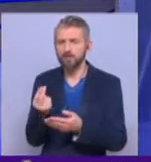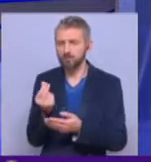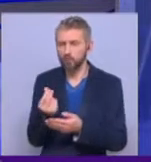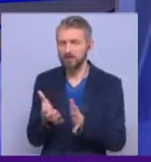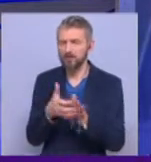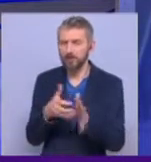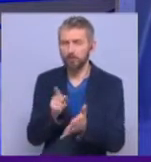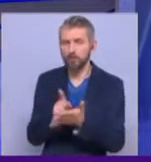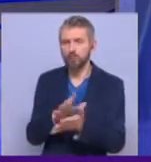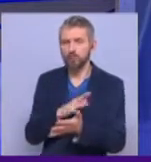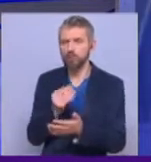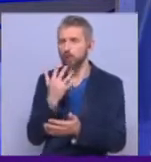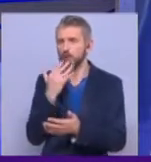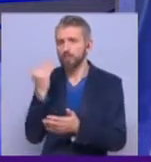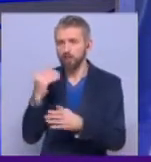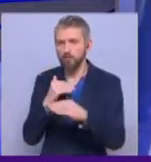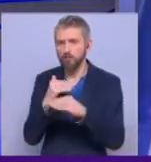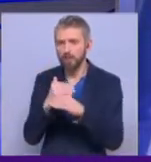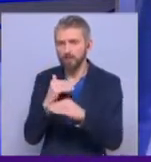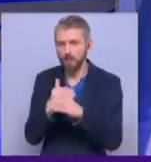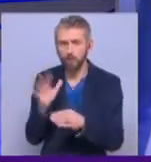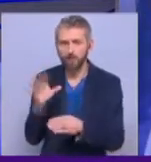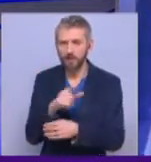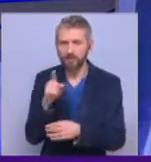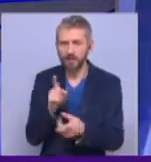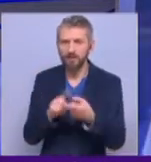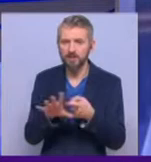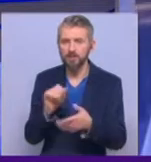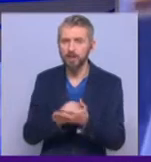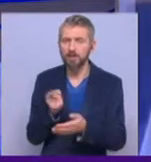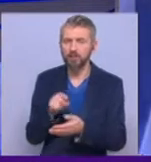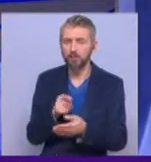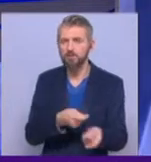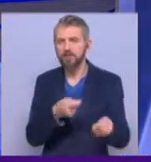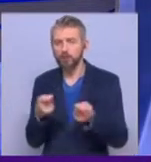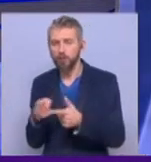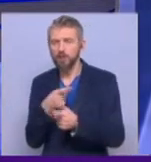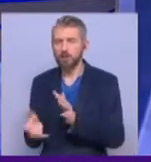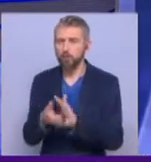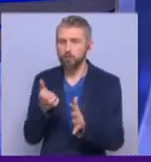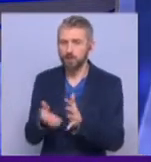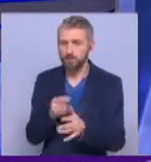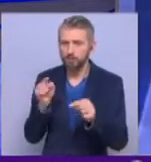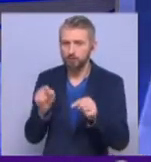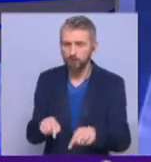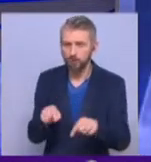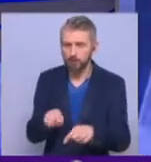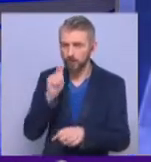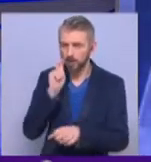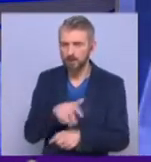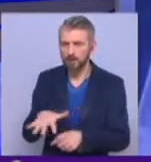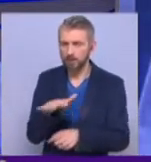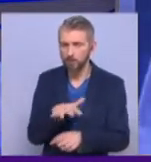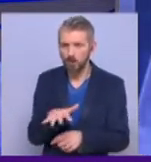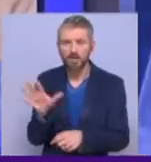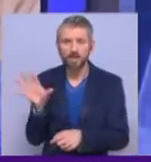то має бути по імпортному пересчитатися, по імпортному паритету весь газ, в незалежності від того, тобто він привезений, чи він добит на українській території.